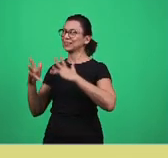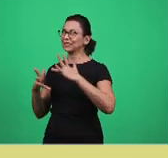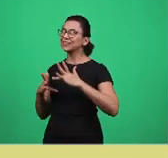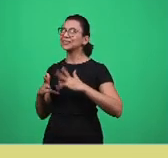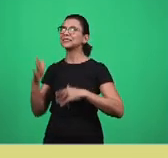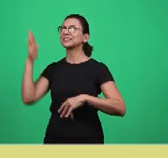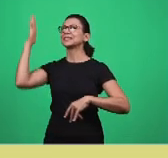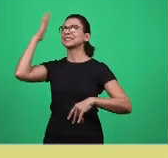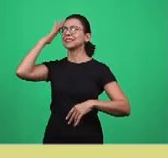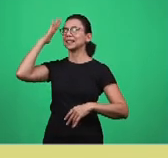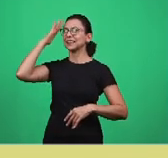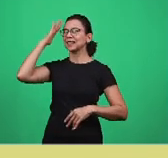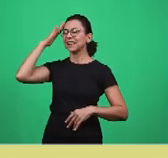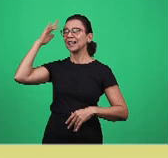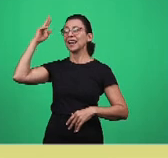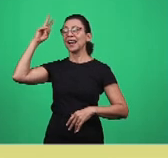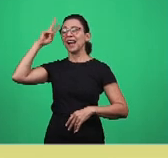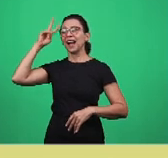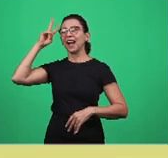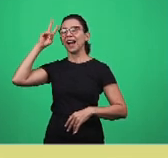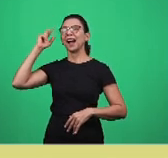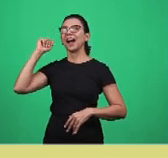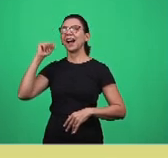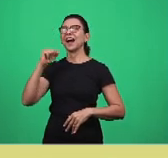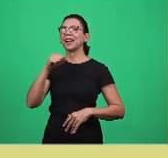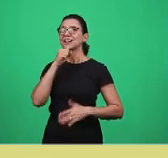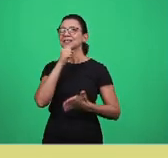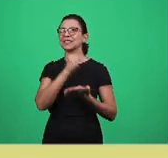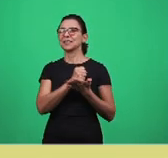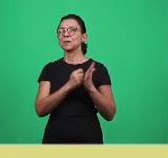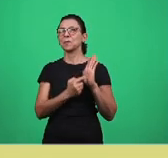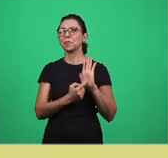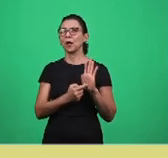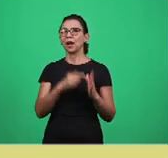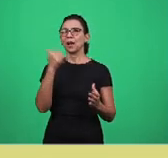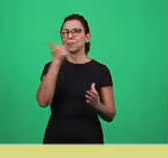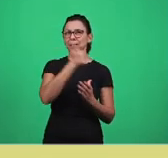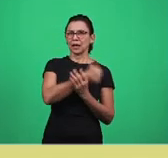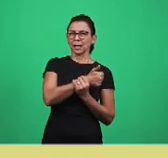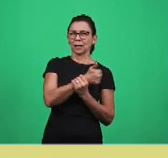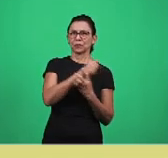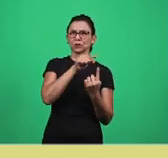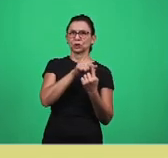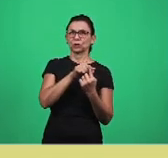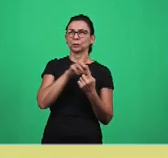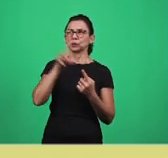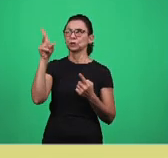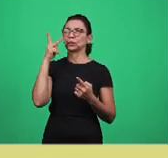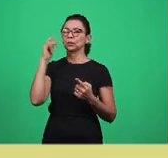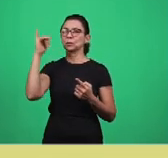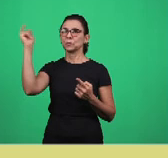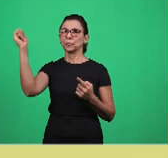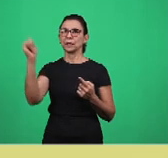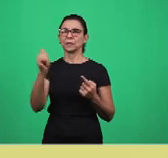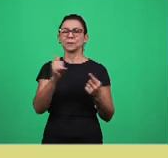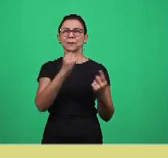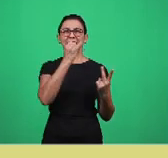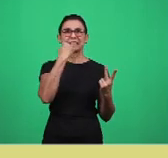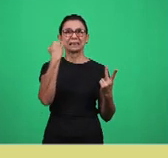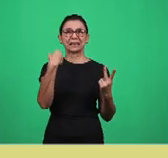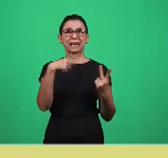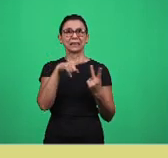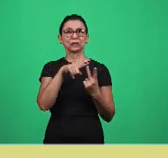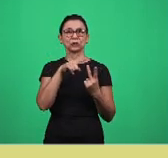comprendre que dans cette histoire, Abraham symbolisait Dieu le Père, Isaac représente Jésus,